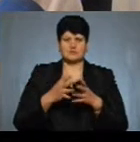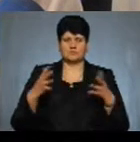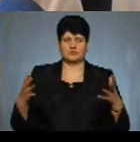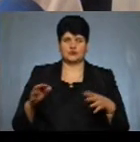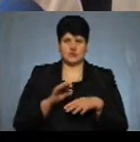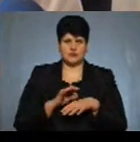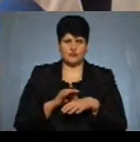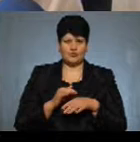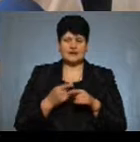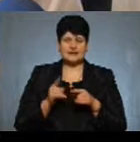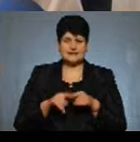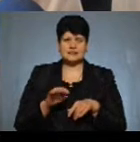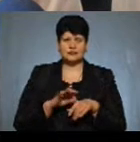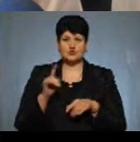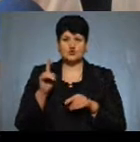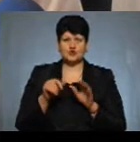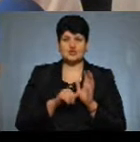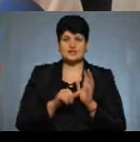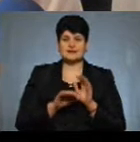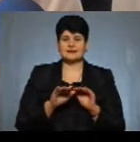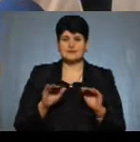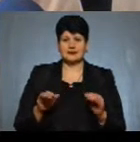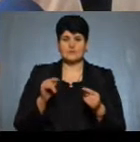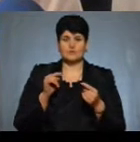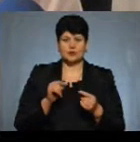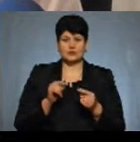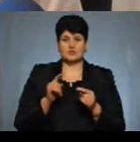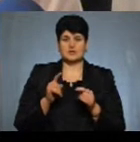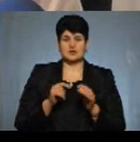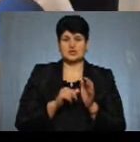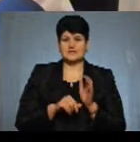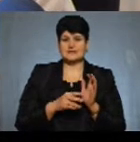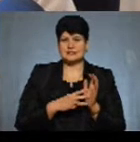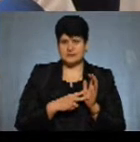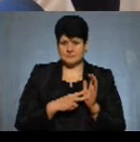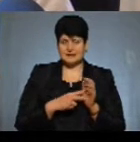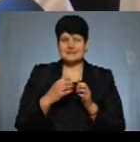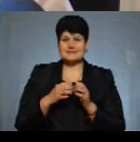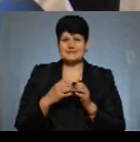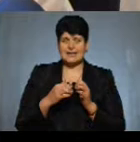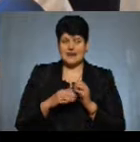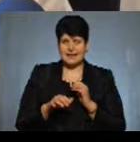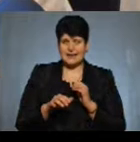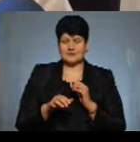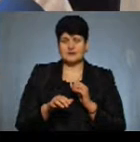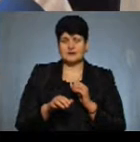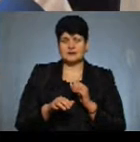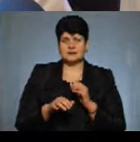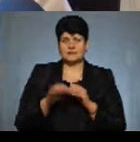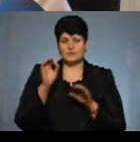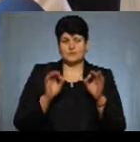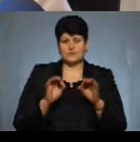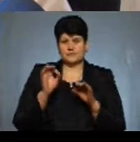ріст захворюваності. Це захворіло 160 школярів проти 67. Середній відсоток відсутніх